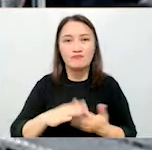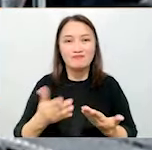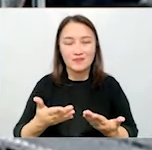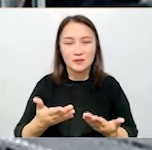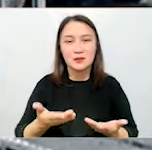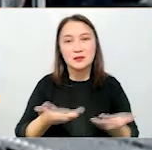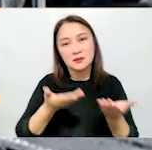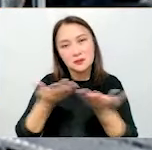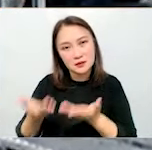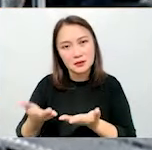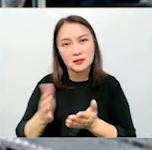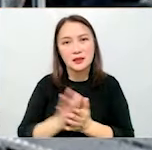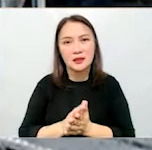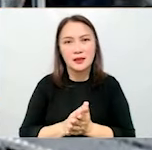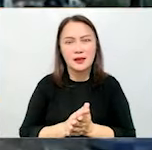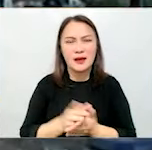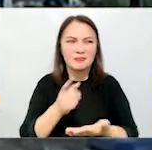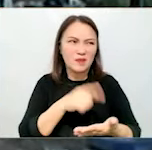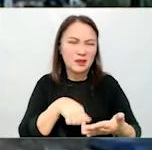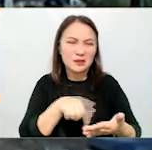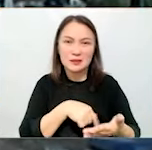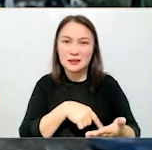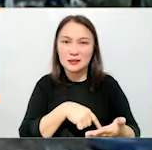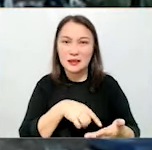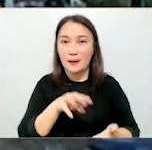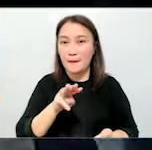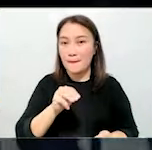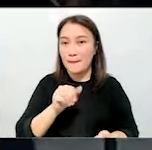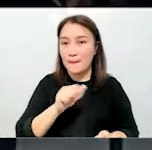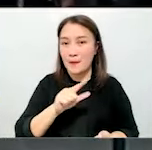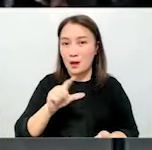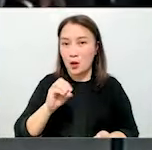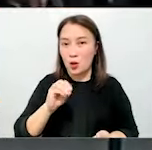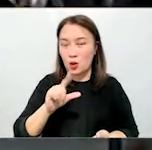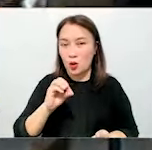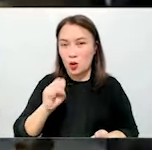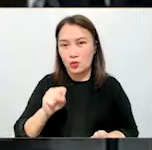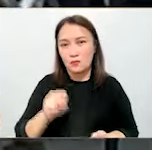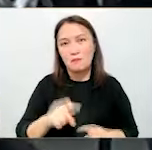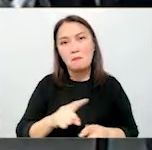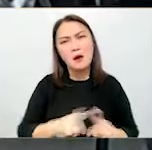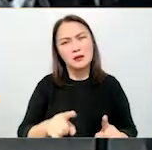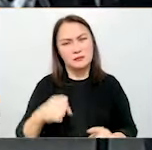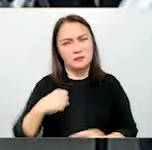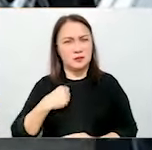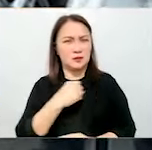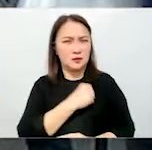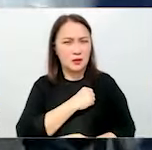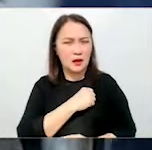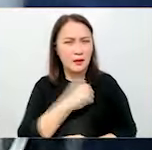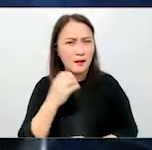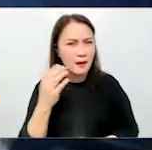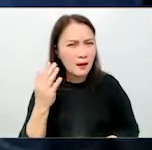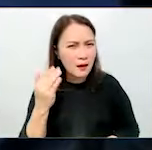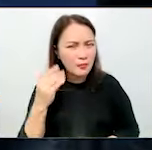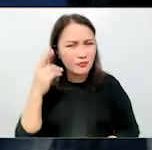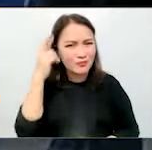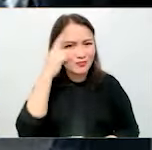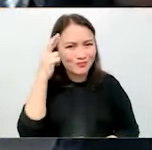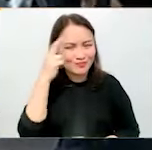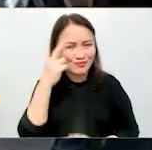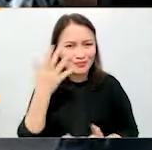na na-deny ng korte sa Malolos. Pero tingin ng isang senador, may mas malalim na rason kung bakit nabubulilyaso mga